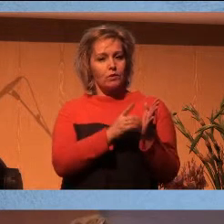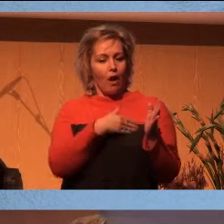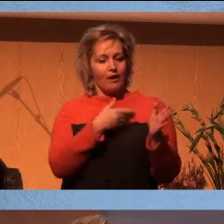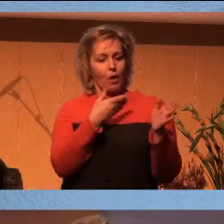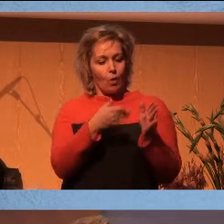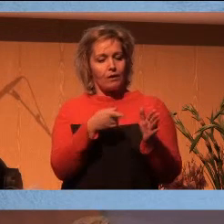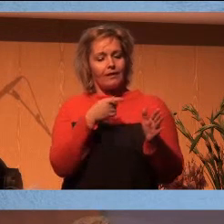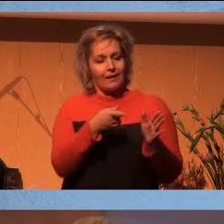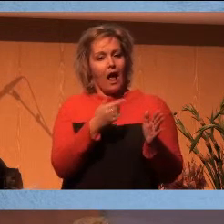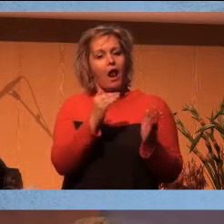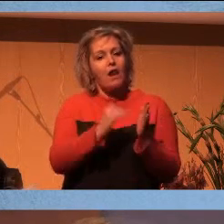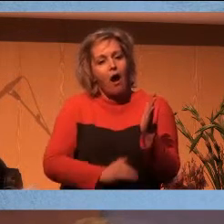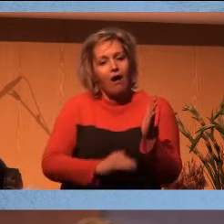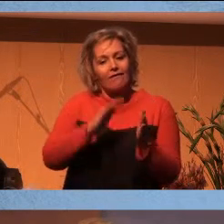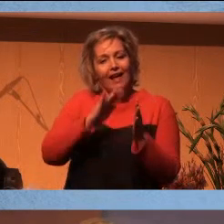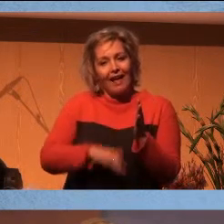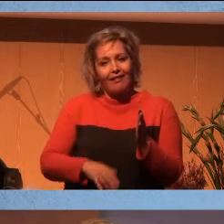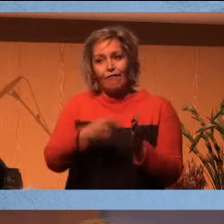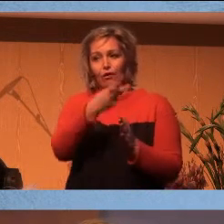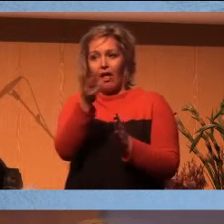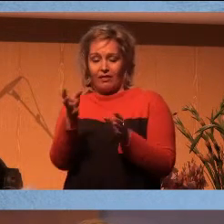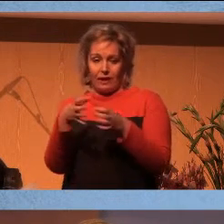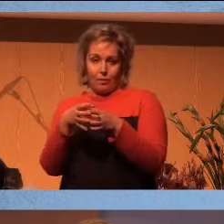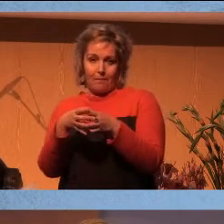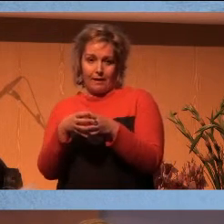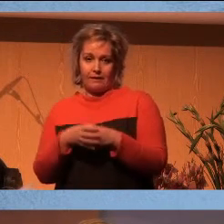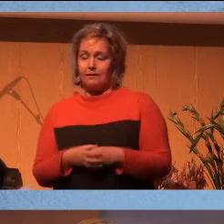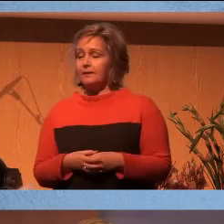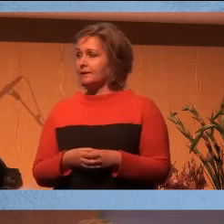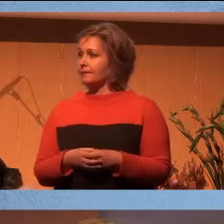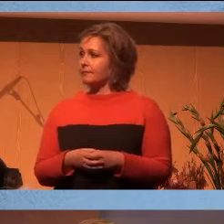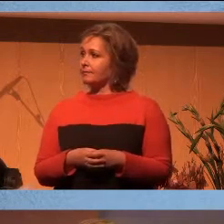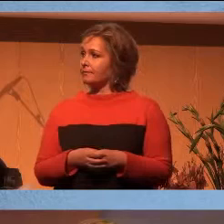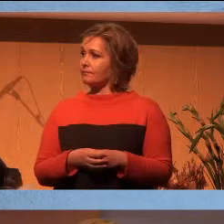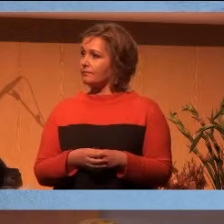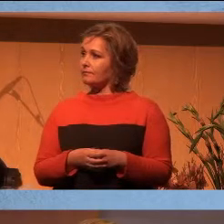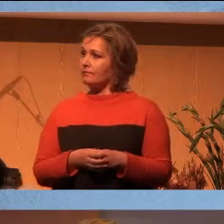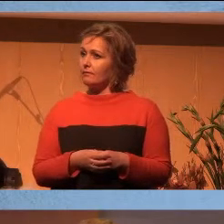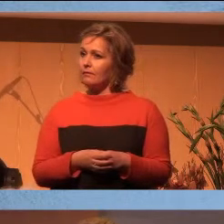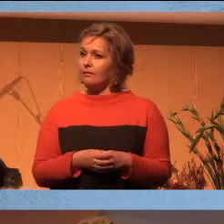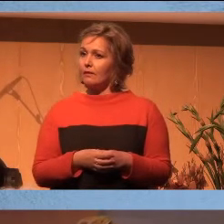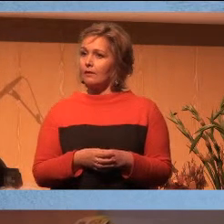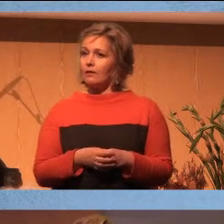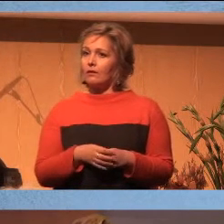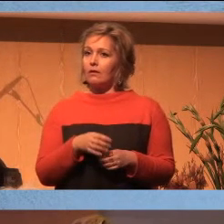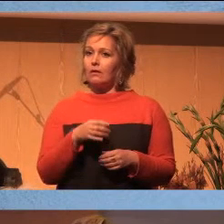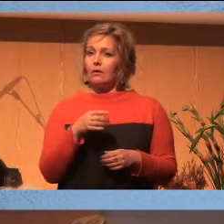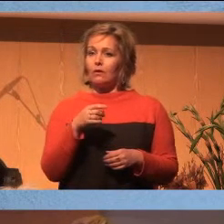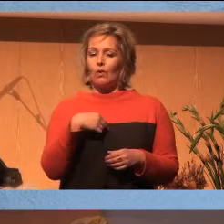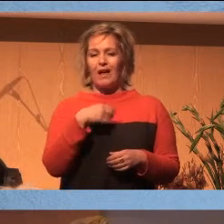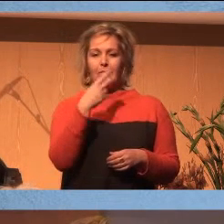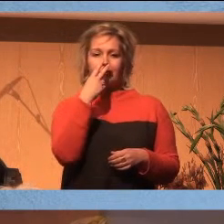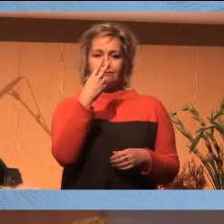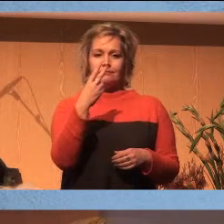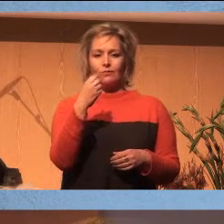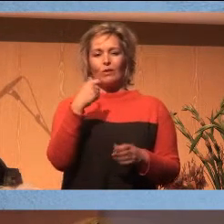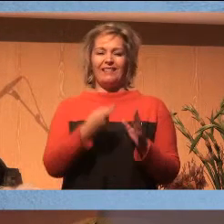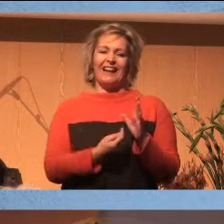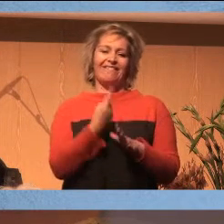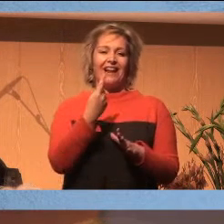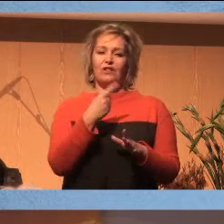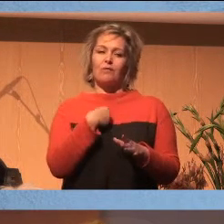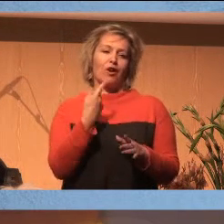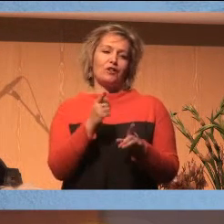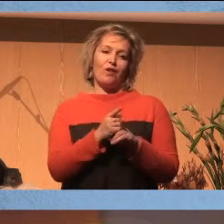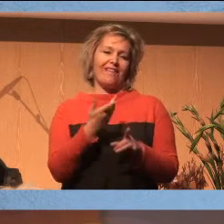betydelig lavere enn for andre grupper. Bare noen kikk, jeg bare tok noen tilfeldige som ikke